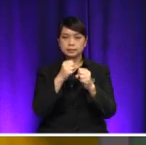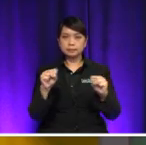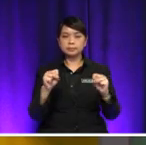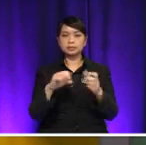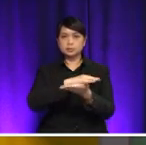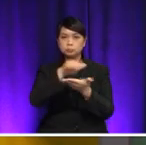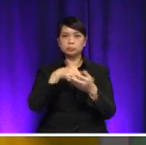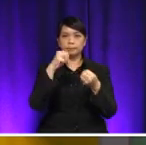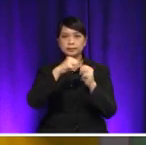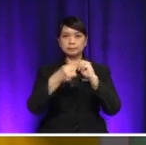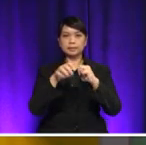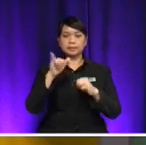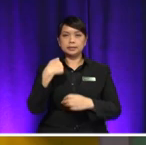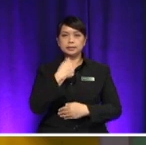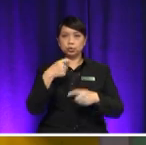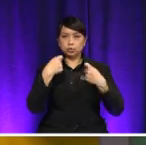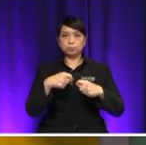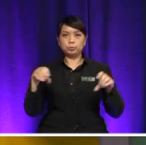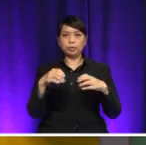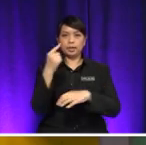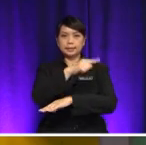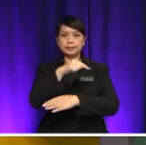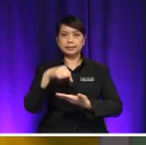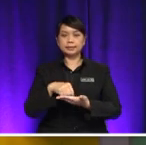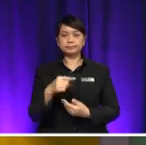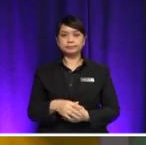kita coba buatlah ini